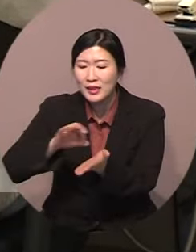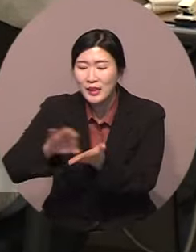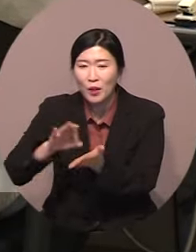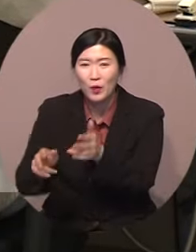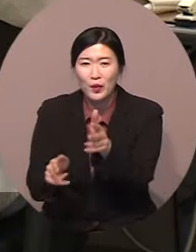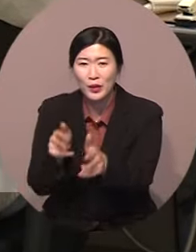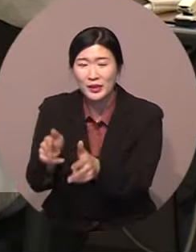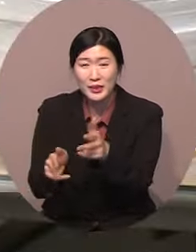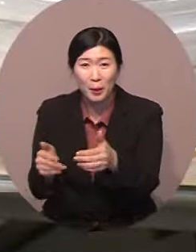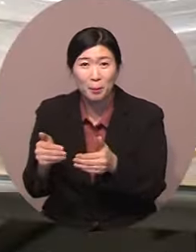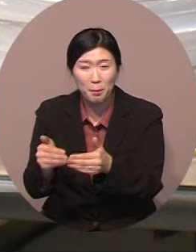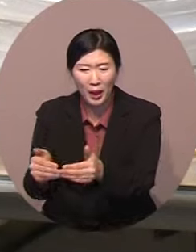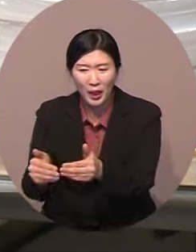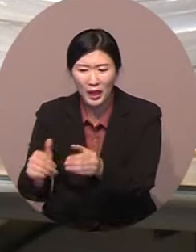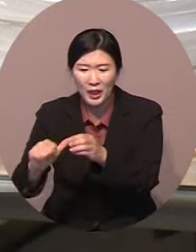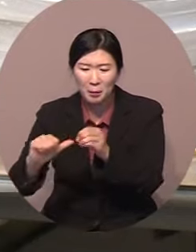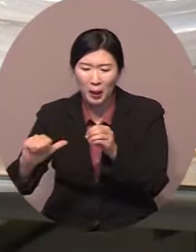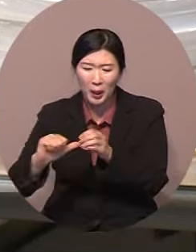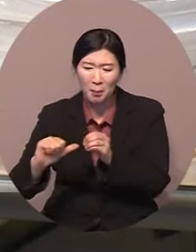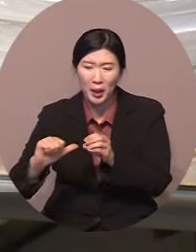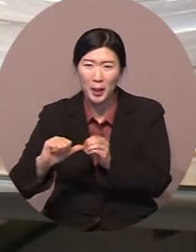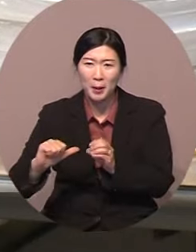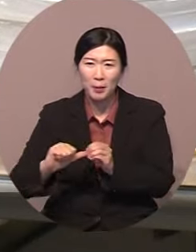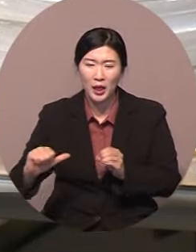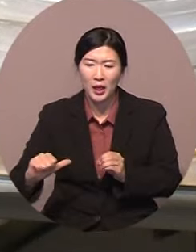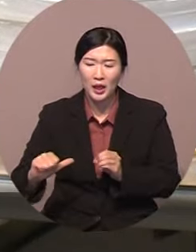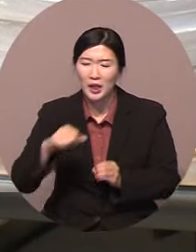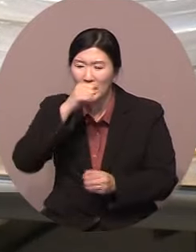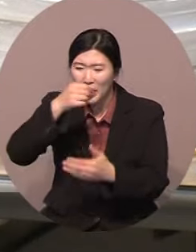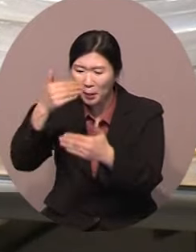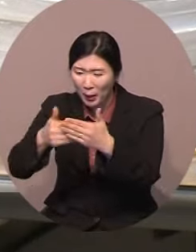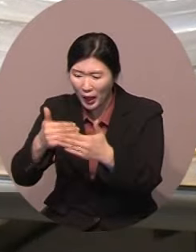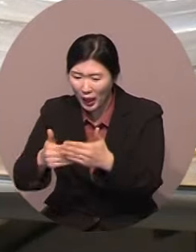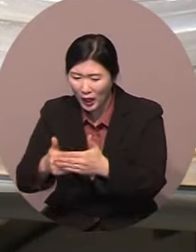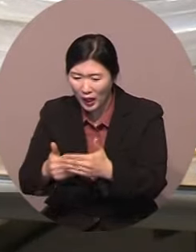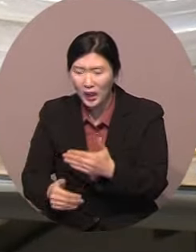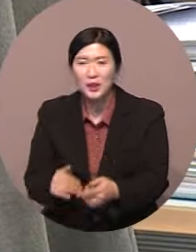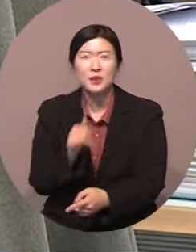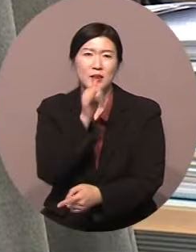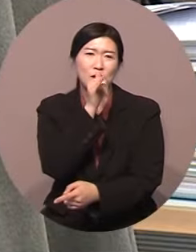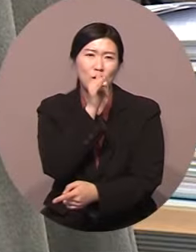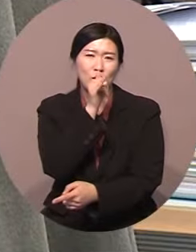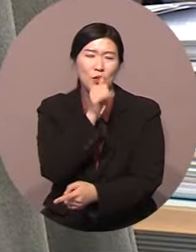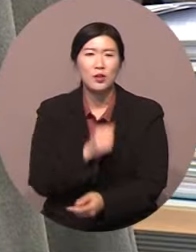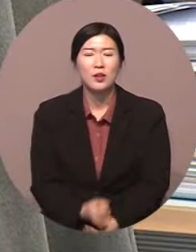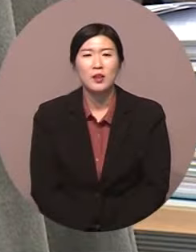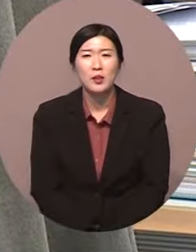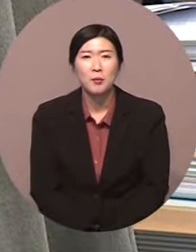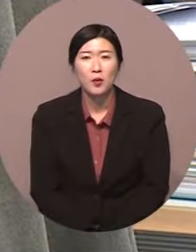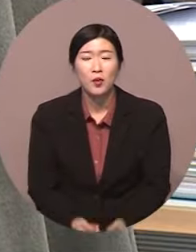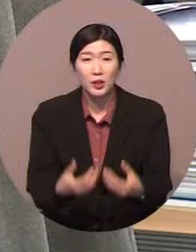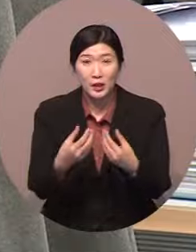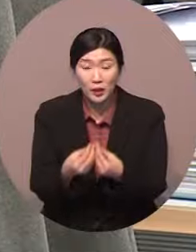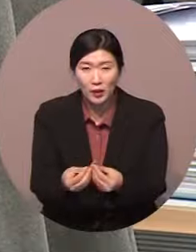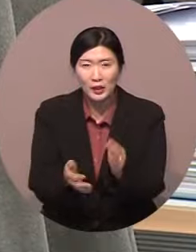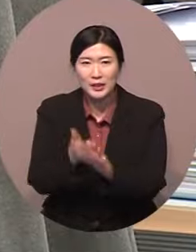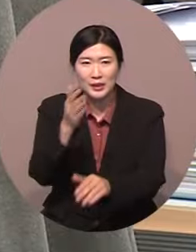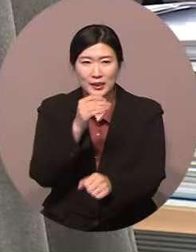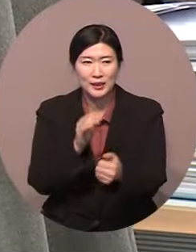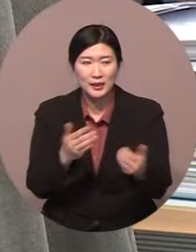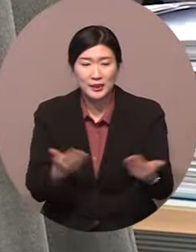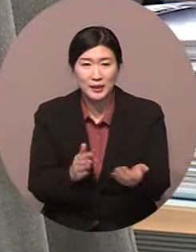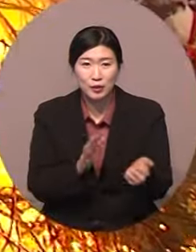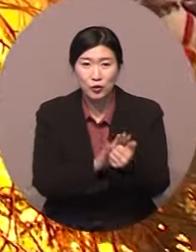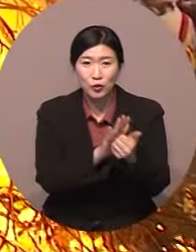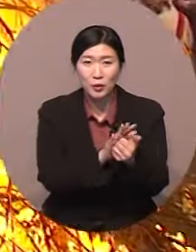시 추진 사업에서 예산을 줄인 사실상 감액 추경입니다. 시 업무 추진비 30%